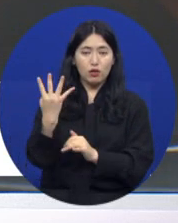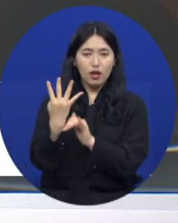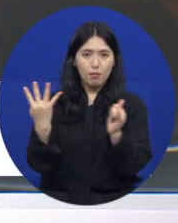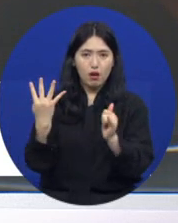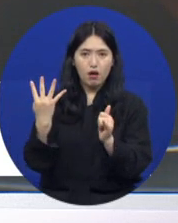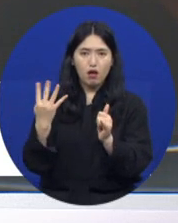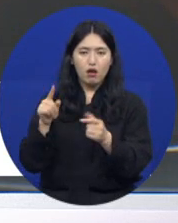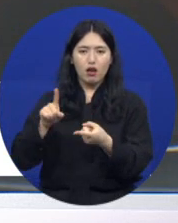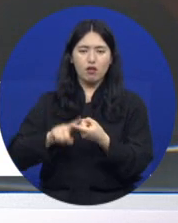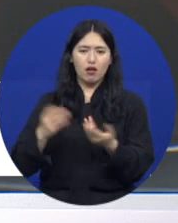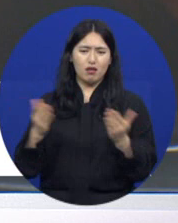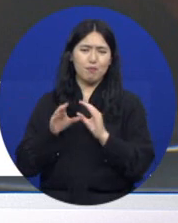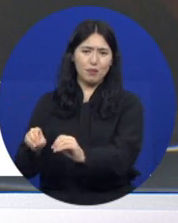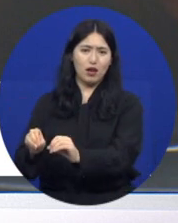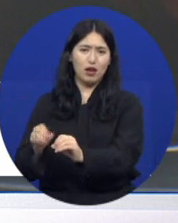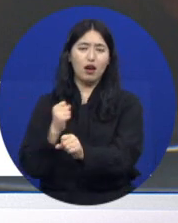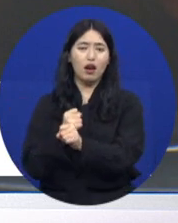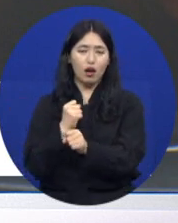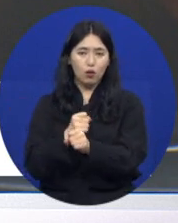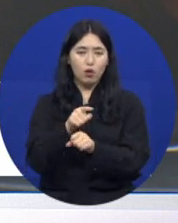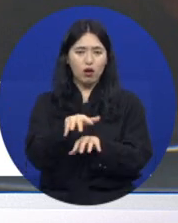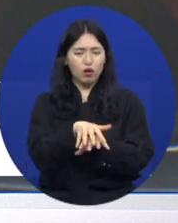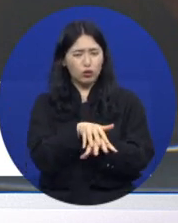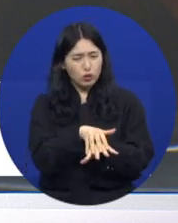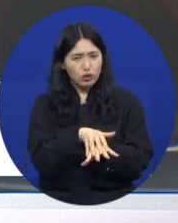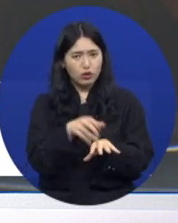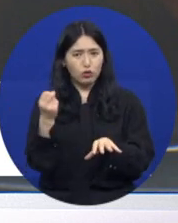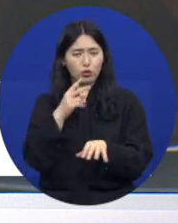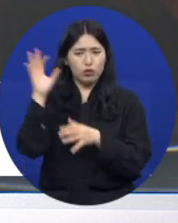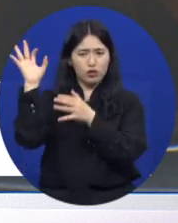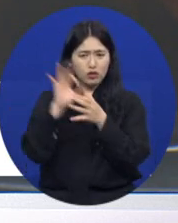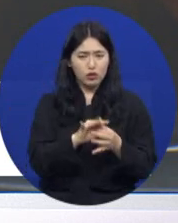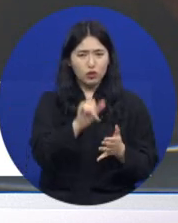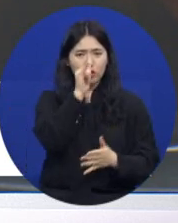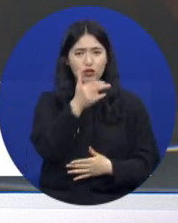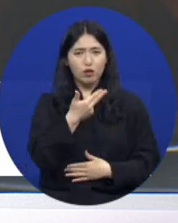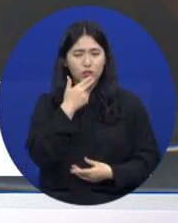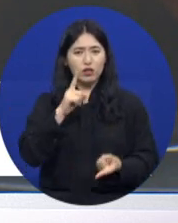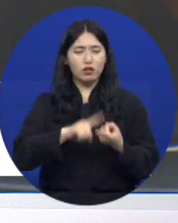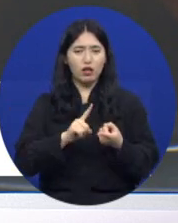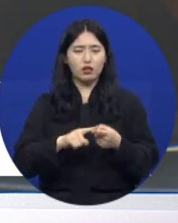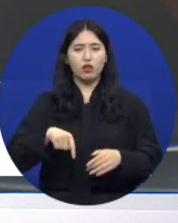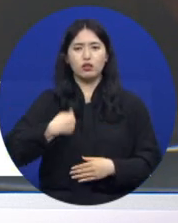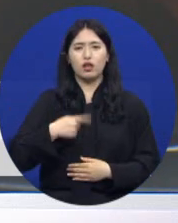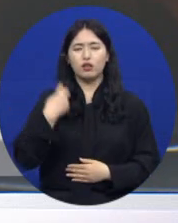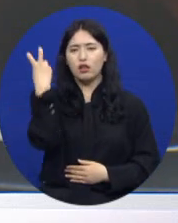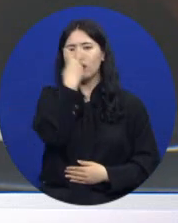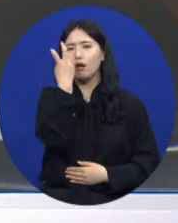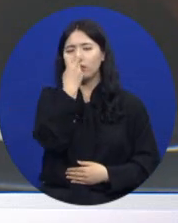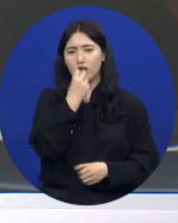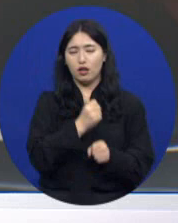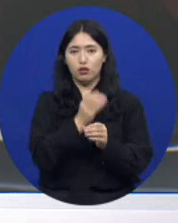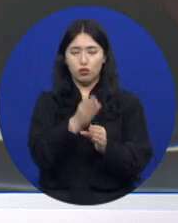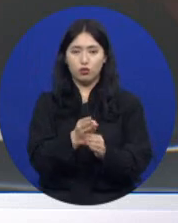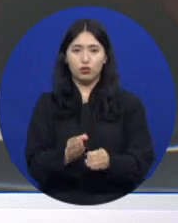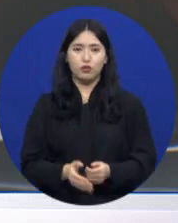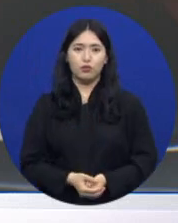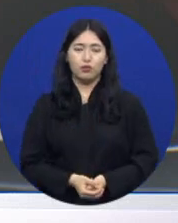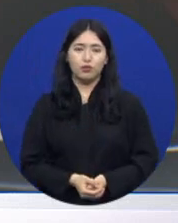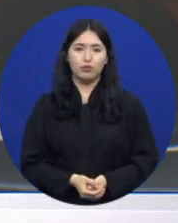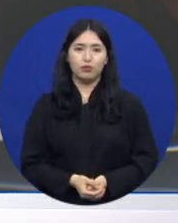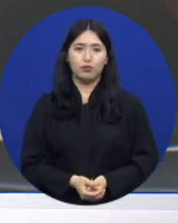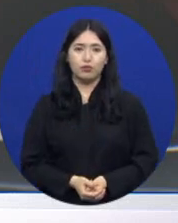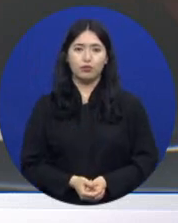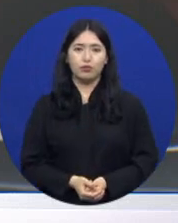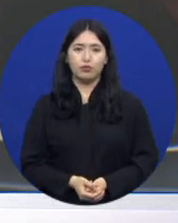무더기로 직위 해제된 가운데 조직적, 지속적으로 이루어졌는지 개발공사가 자체 감사에 착수했습니다.